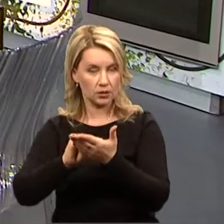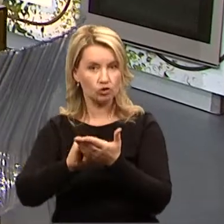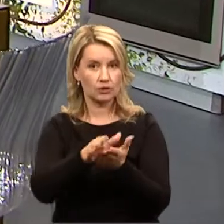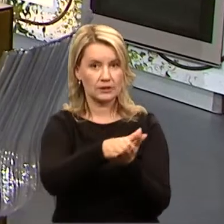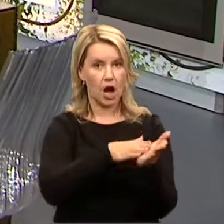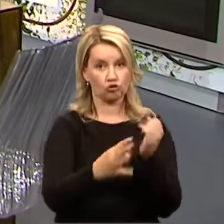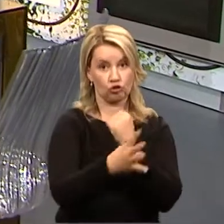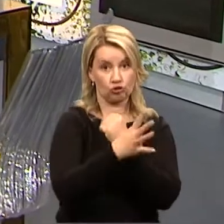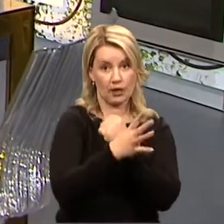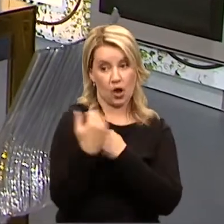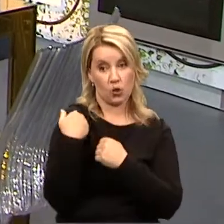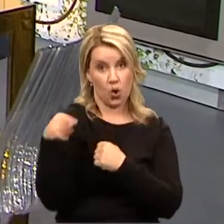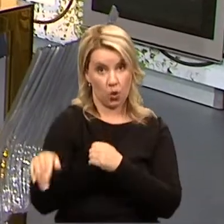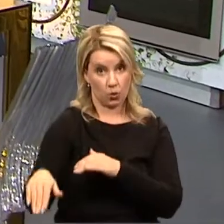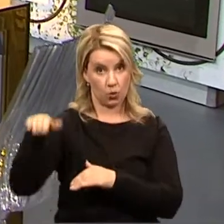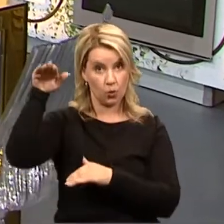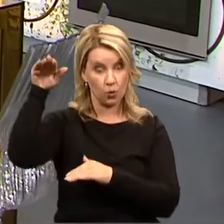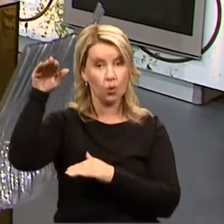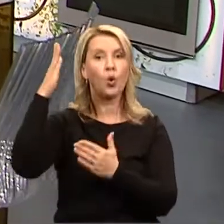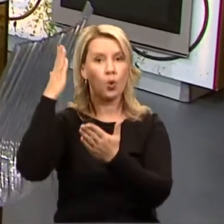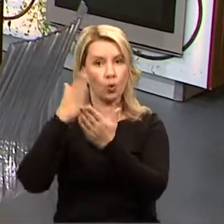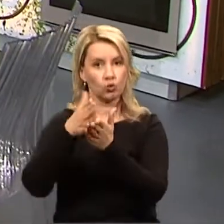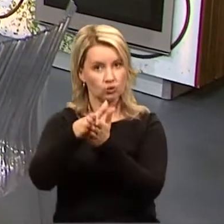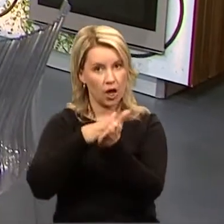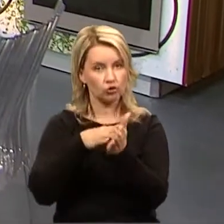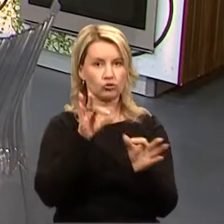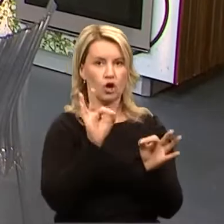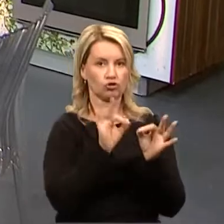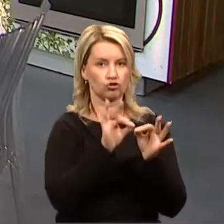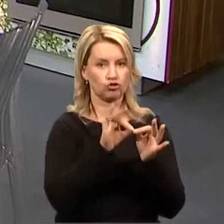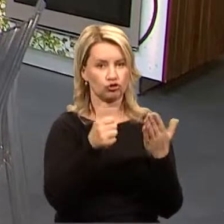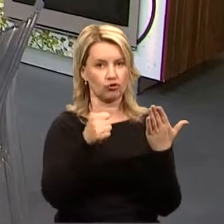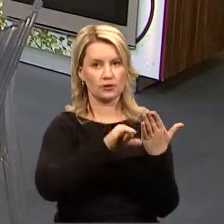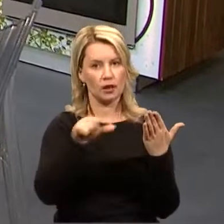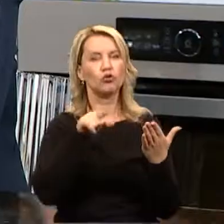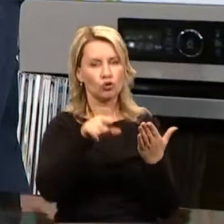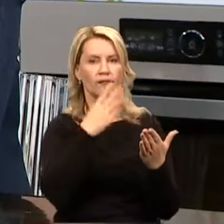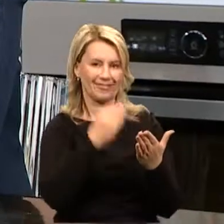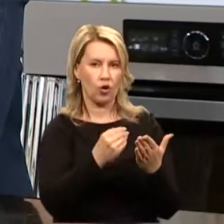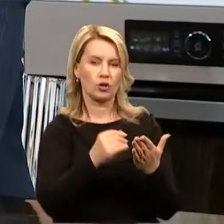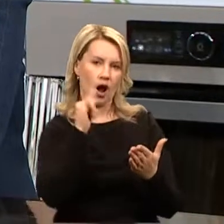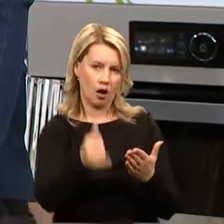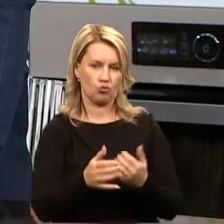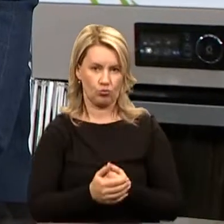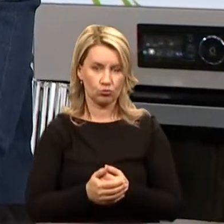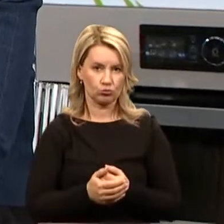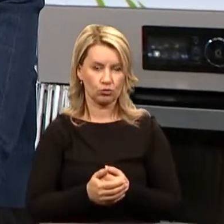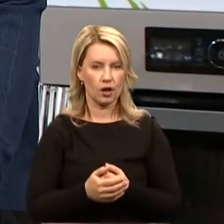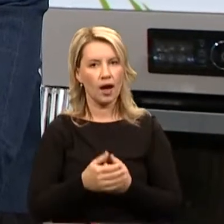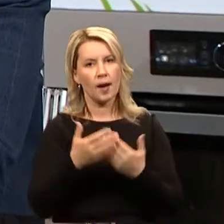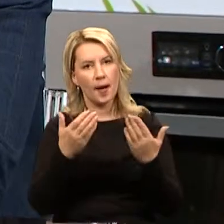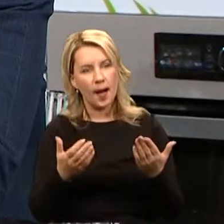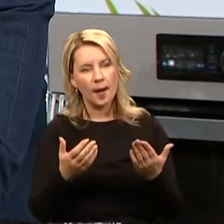myslím, že to bude tak akorát. To je ten správný čas, který vy byste doporučil na uzavření stavebního spoření. Na co